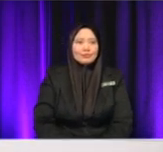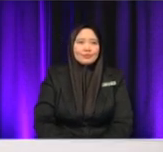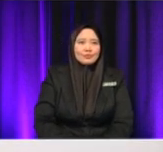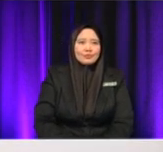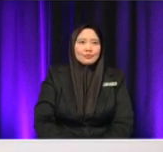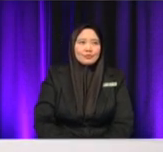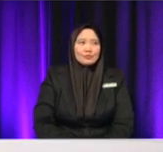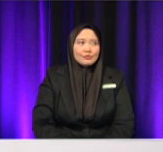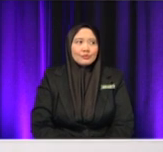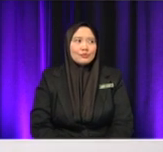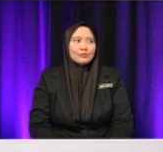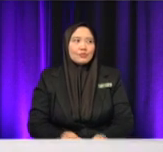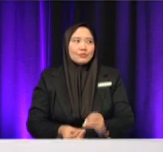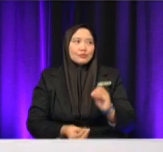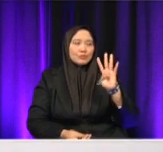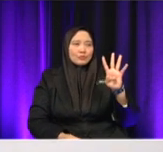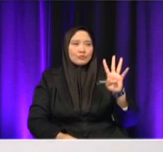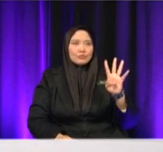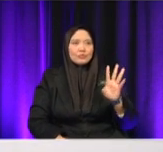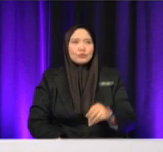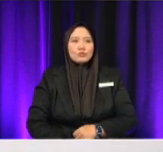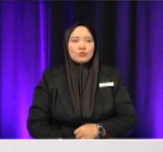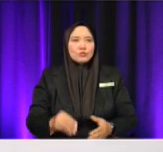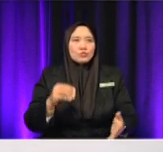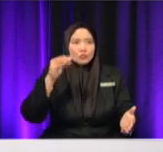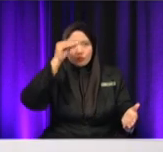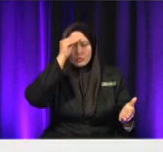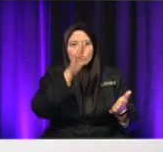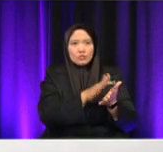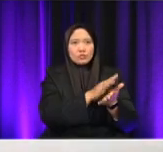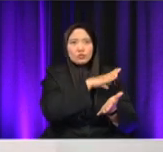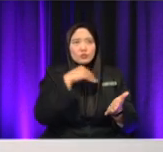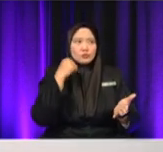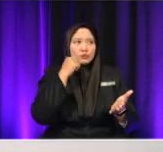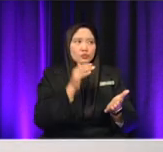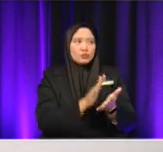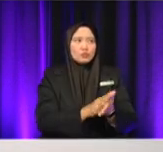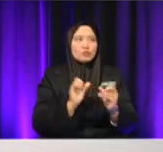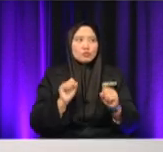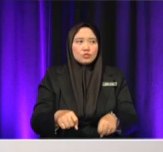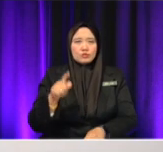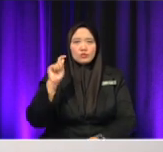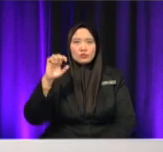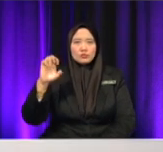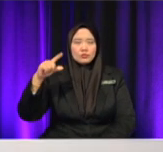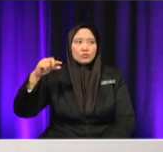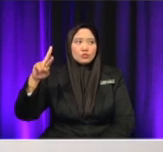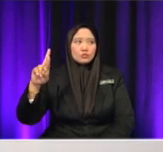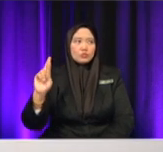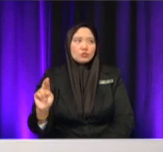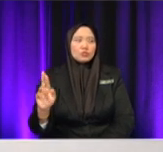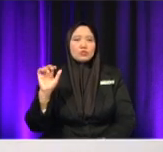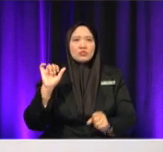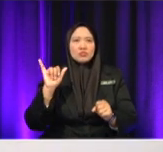ayano4 itu contohnya suami atau istri boleh menegur ahli keluarga ya mengambil ringan tentang ibadah